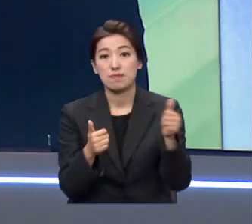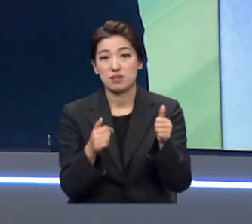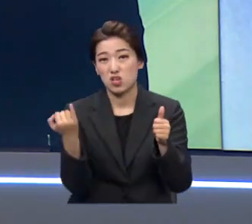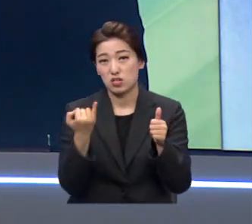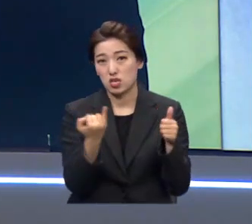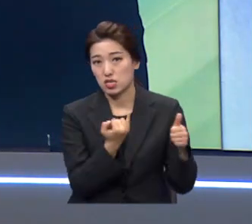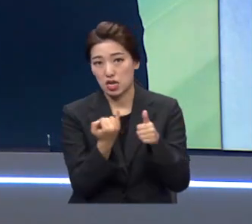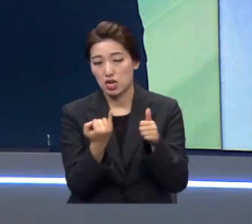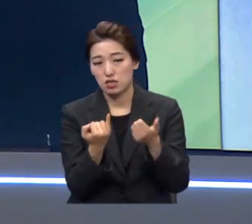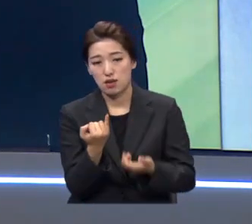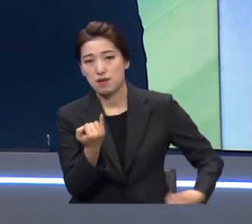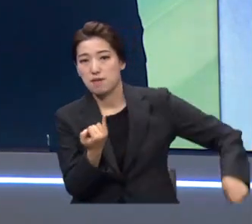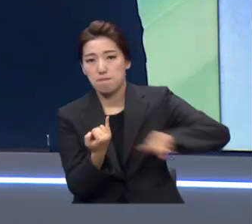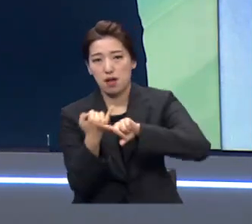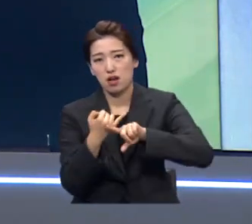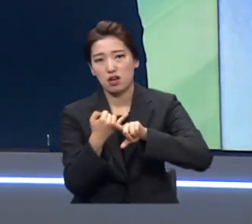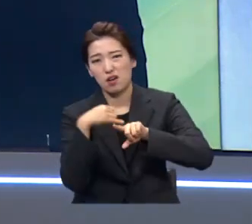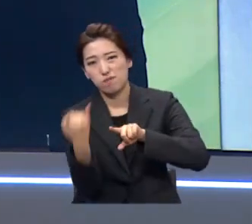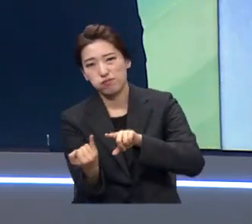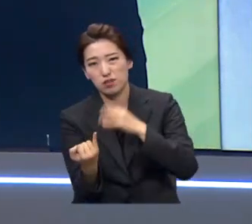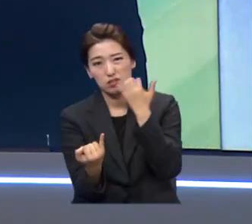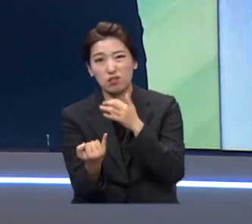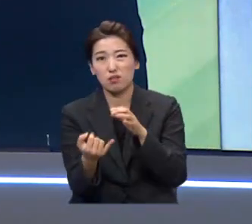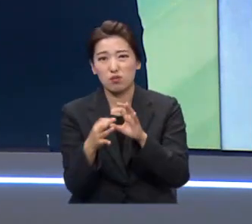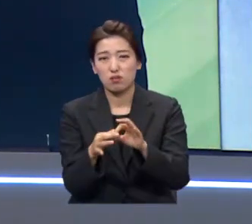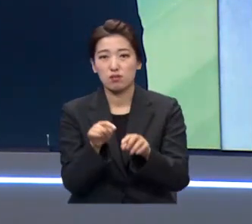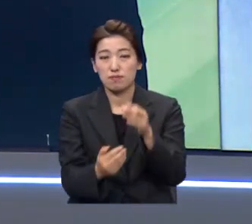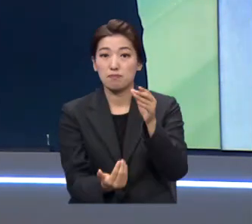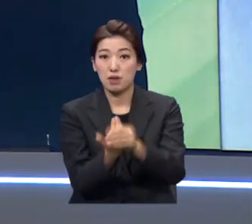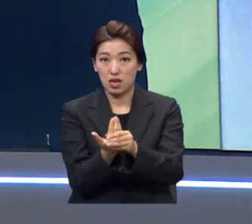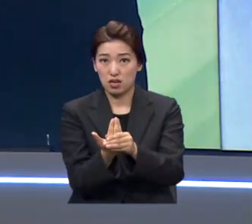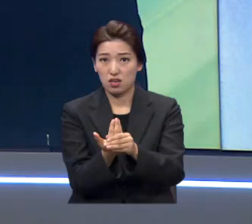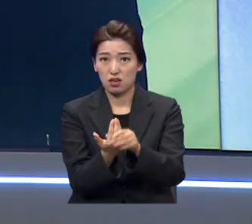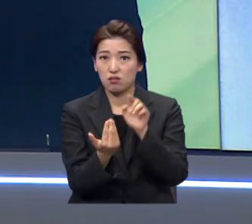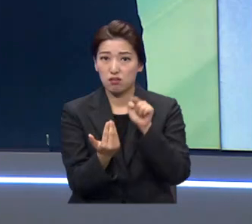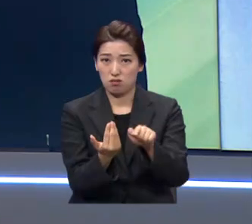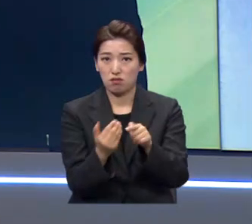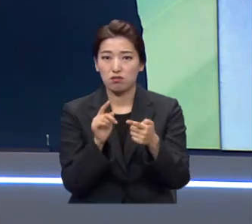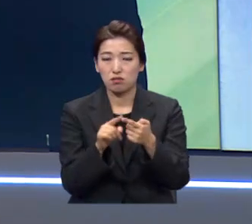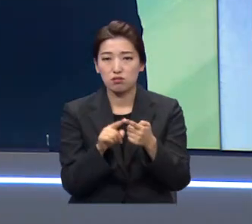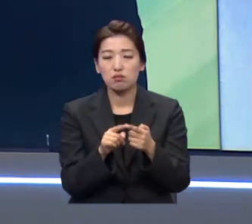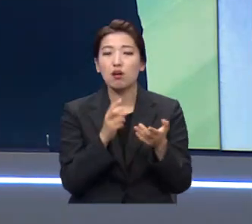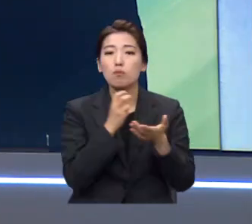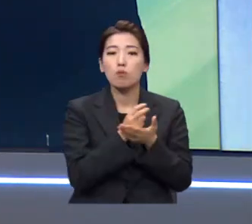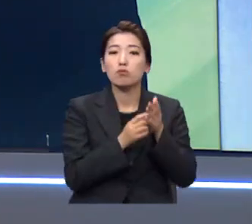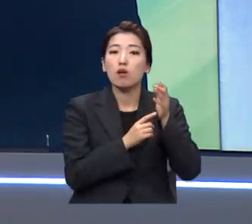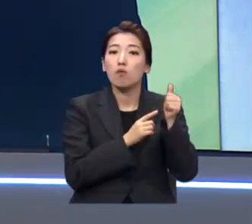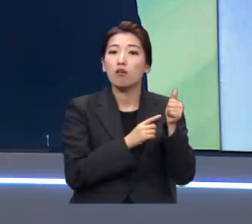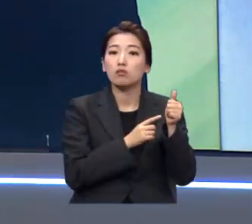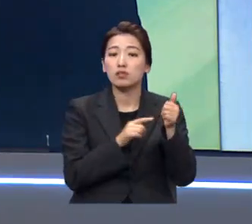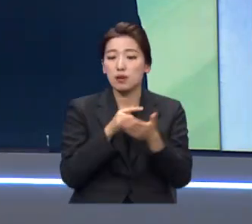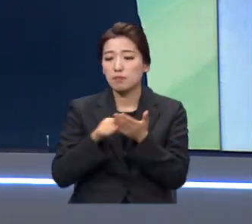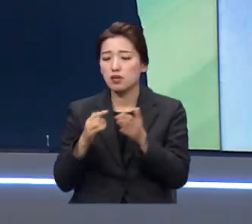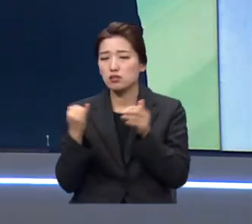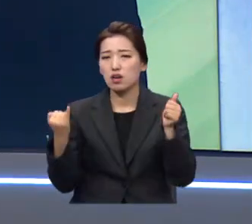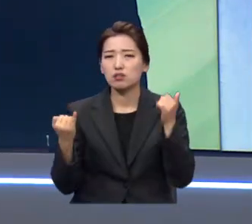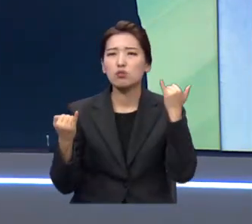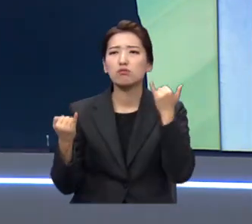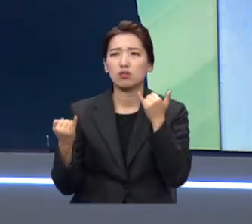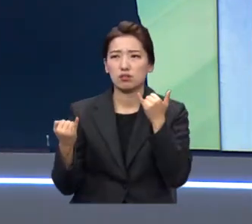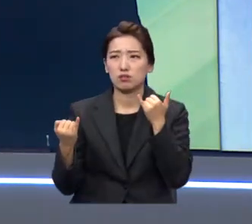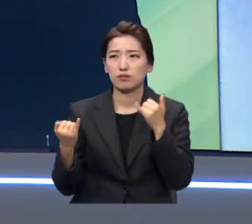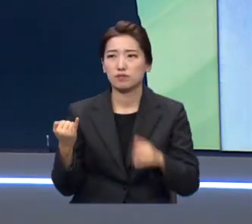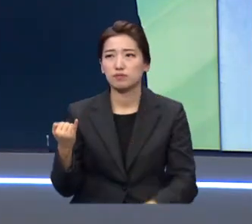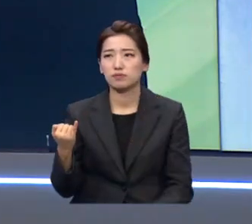피해자와 직접 지난 12일에 전화 통화한 사실이 뒤늦게 공개가 됐습니다 뭐라고 통화를 했느냐 한동훈 법무부